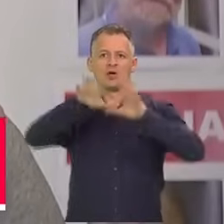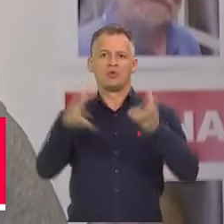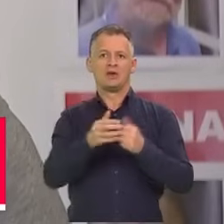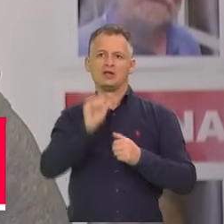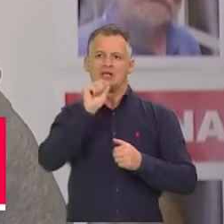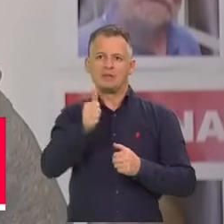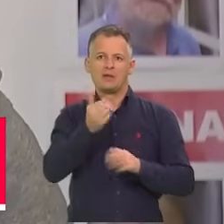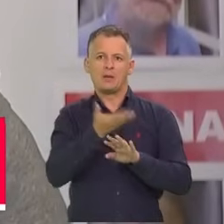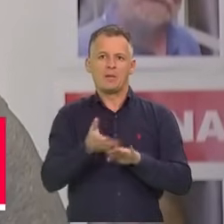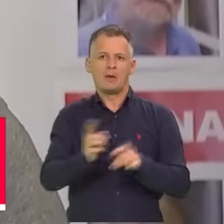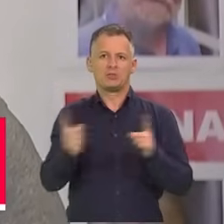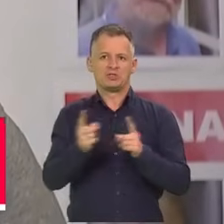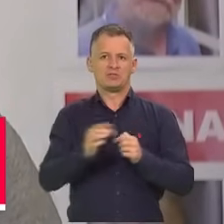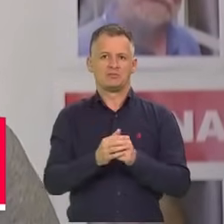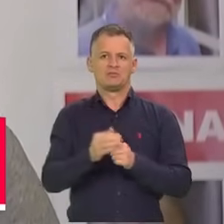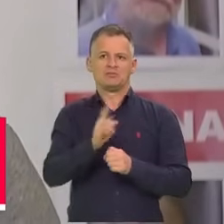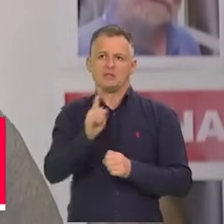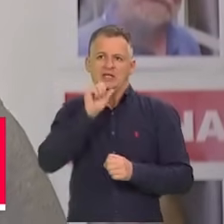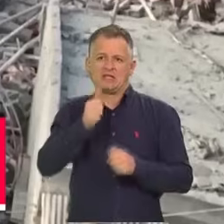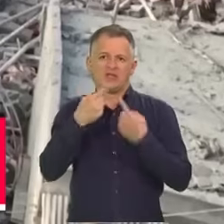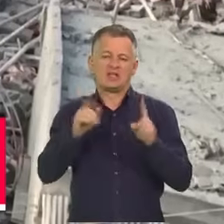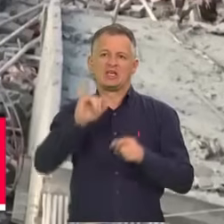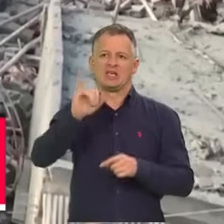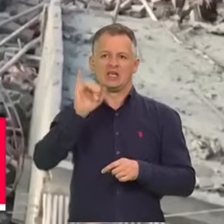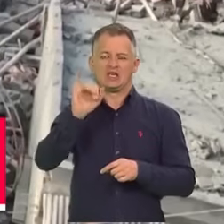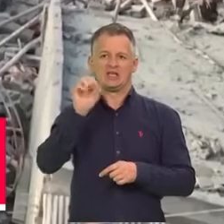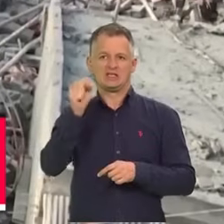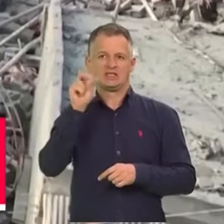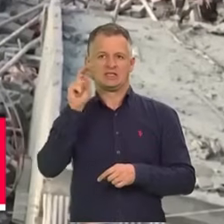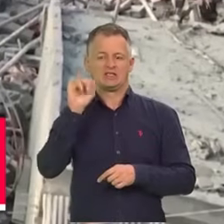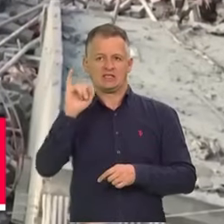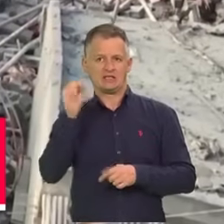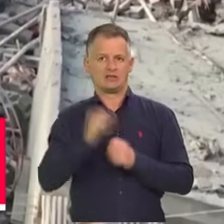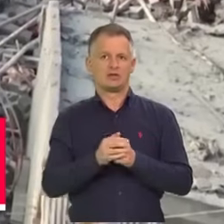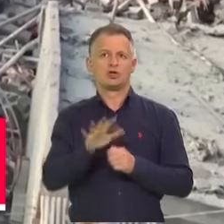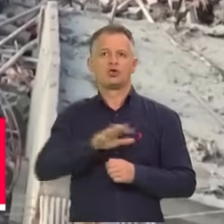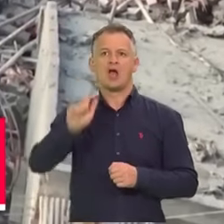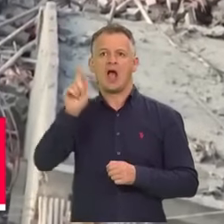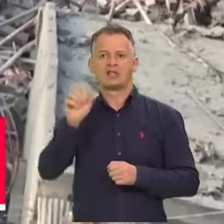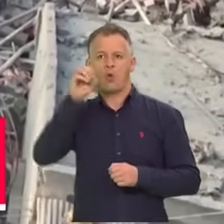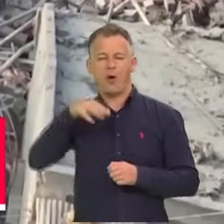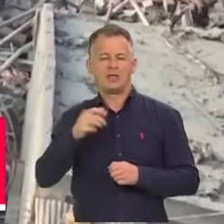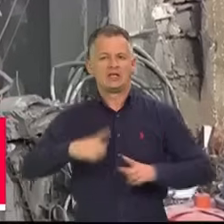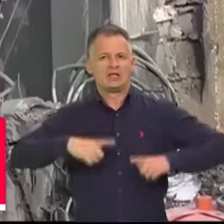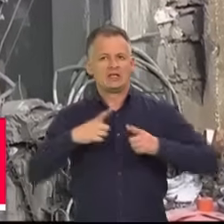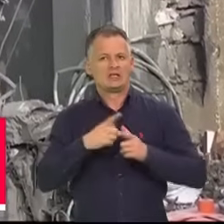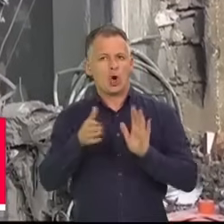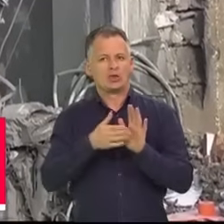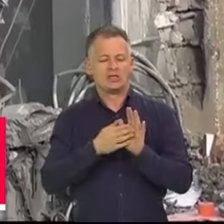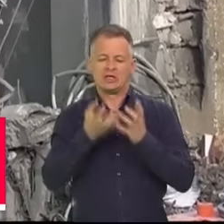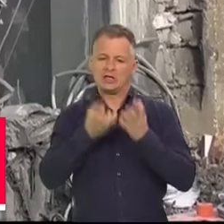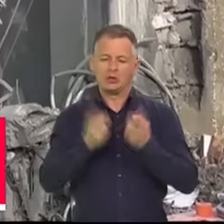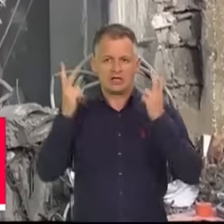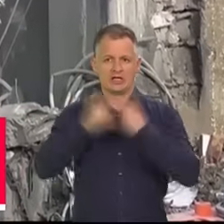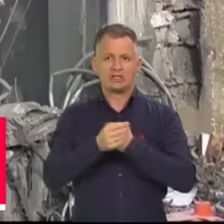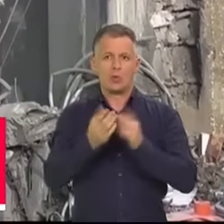this world. Nothing less, no different than ISIS. În fâșia Gaza, oamenii sunt îngenunchiați. Trăiesc în condiții de neimaginat. Mulți